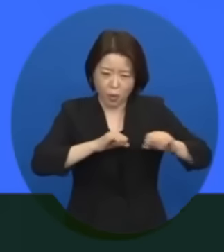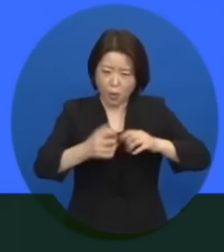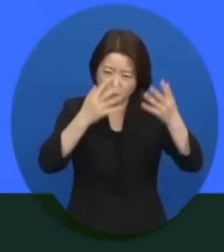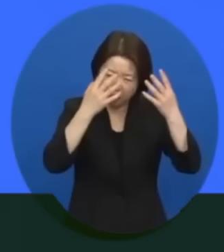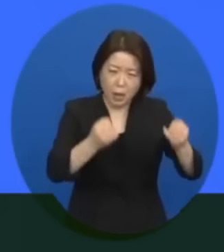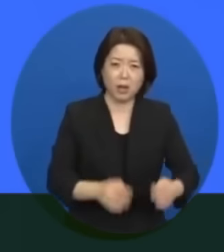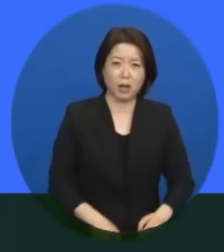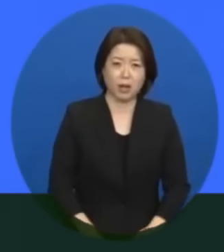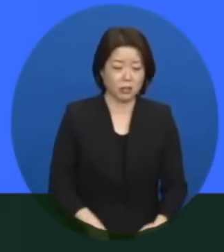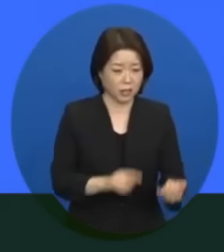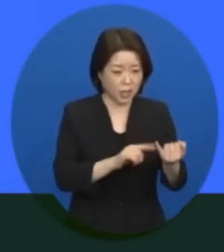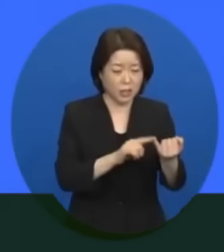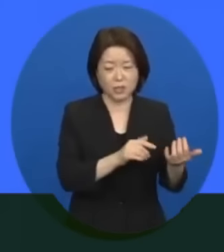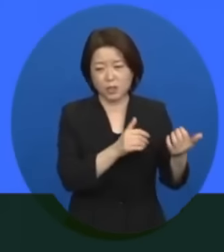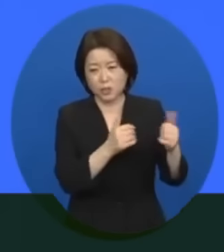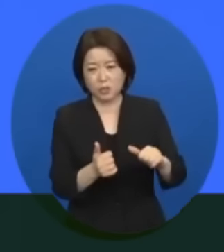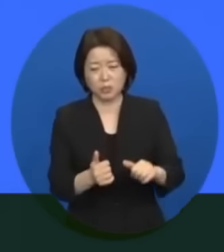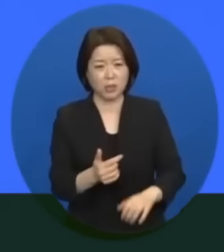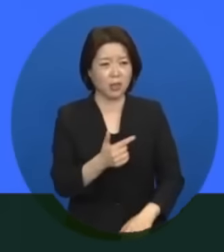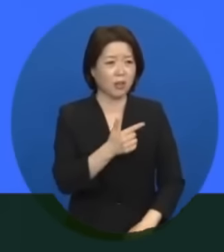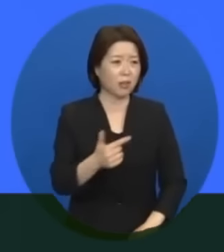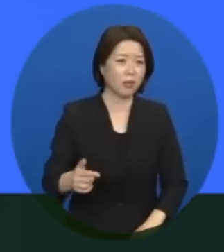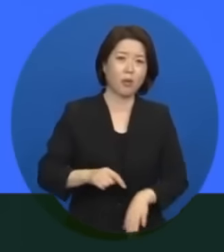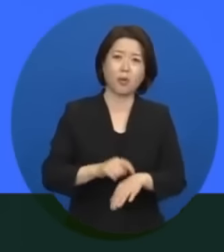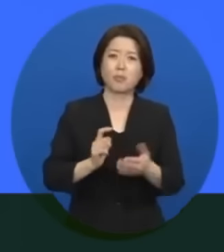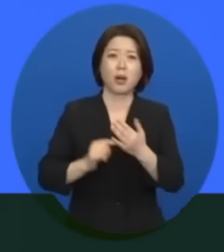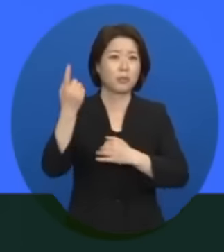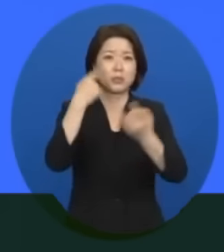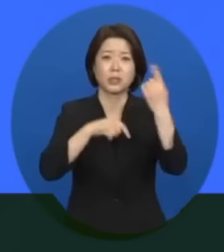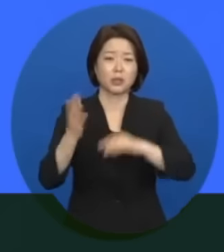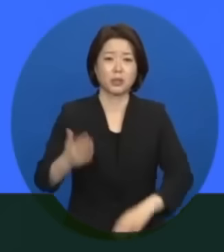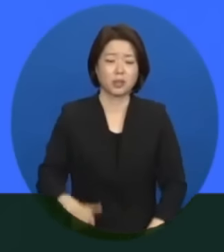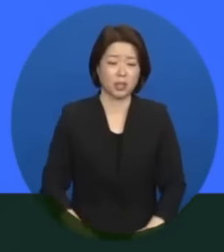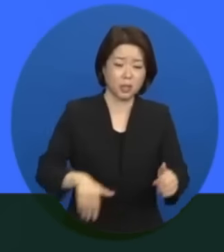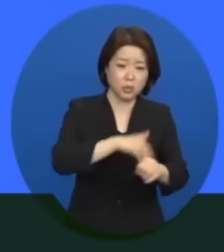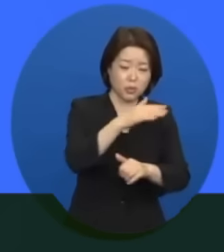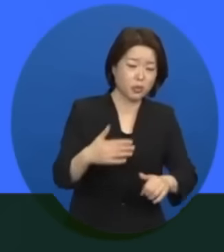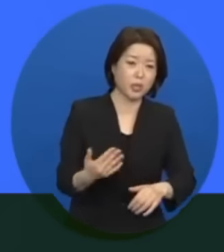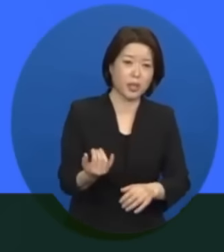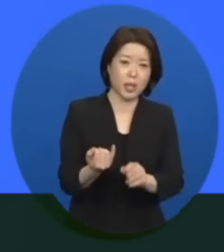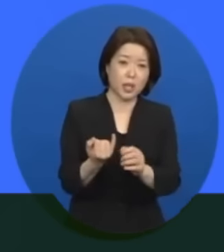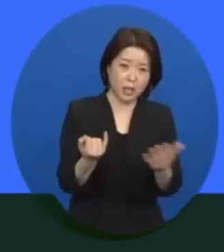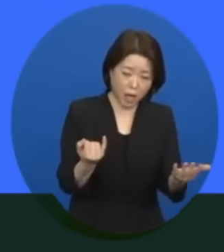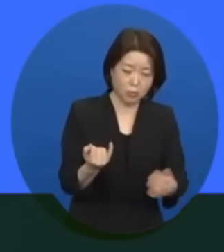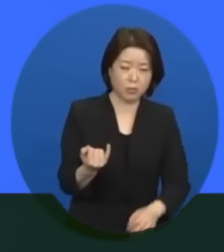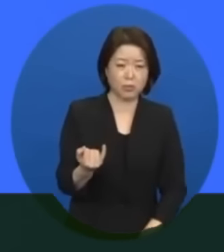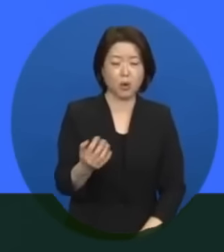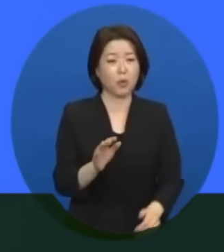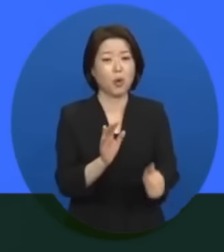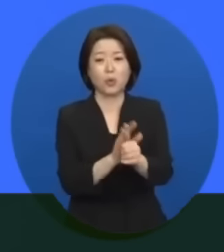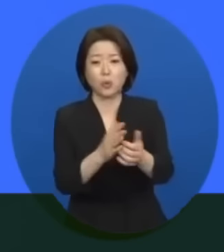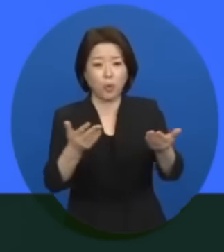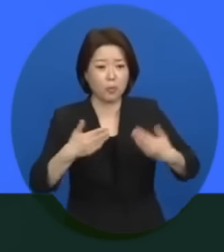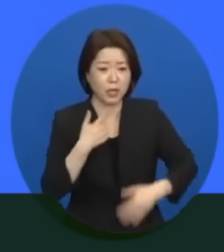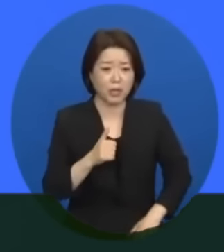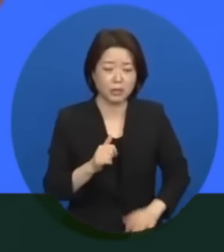죽음이 너무 큰 상이었던 거예 주의 과부들과 그녀로부터 도던 사람에 너무